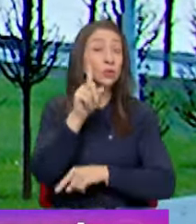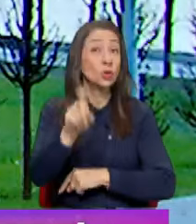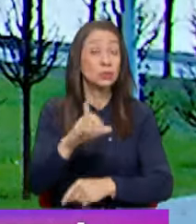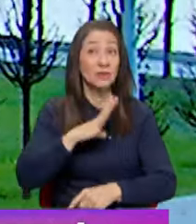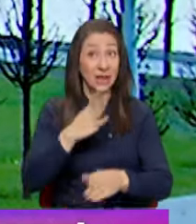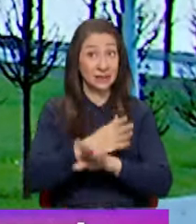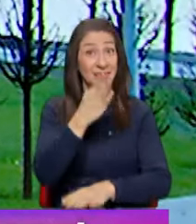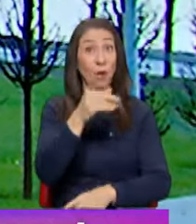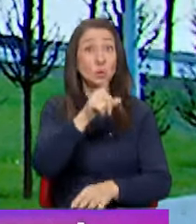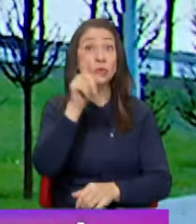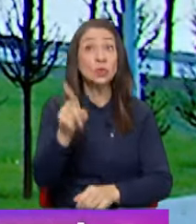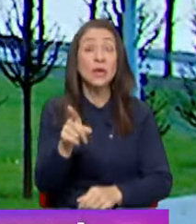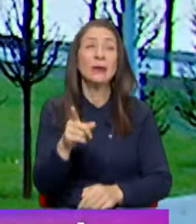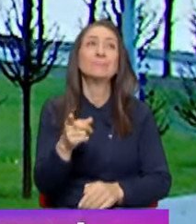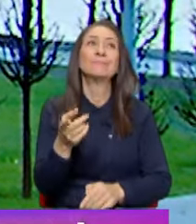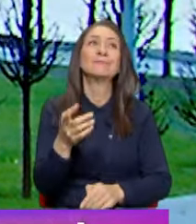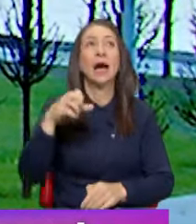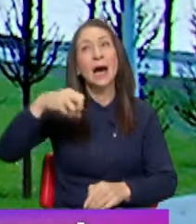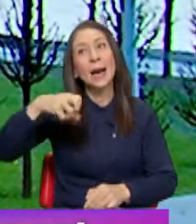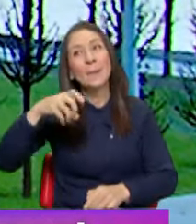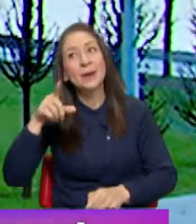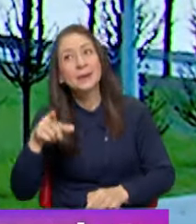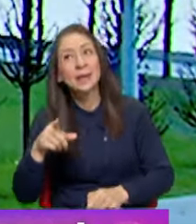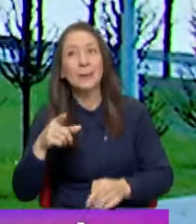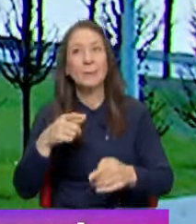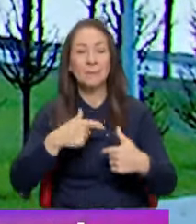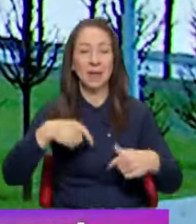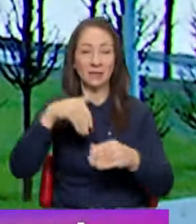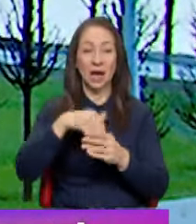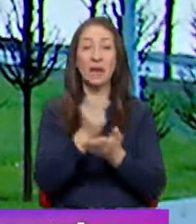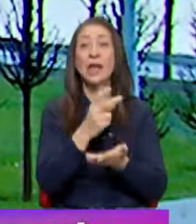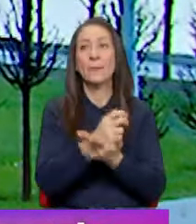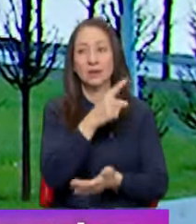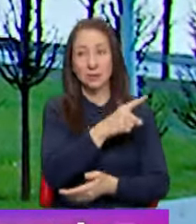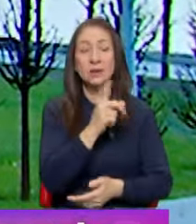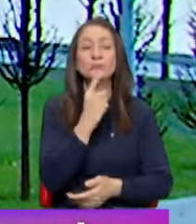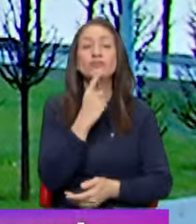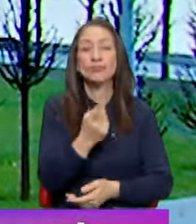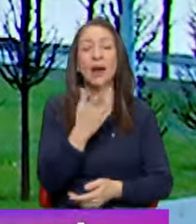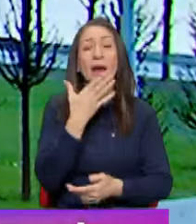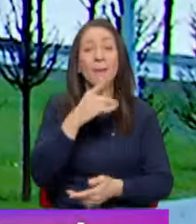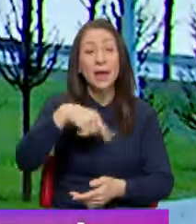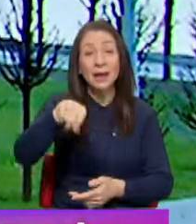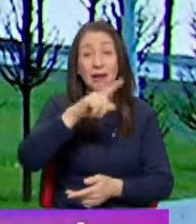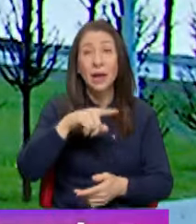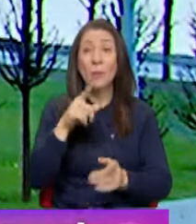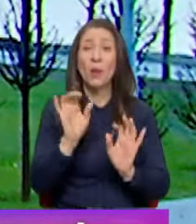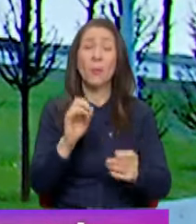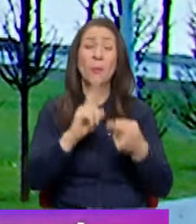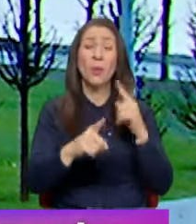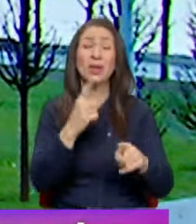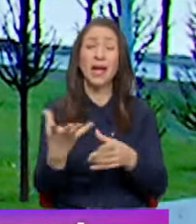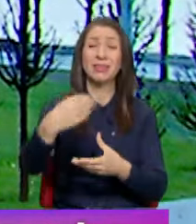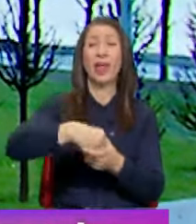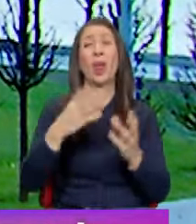aslında sizlere o soruda yani AK Parti Eee milletvekili Adıyaman milletvekili Kendisi de diyor ki emekli E böyle siyasete